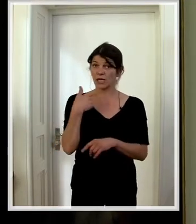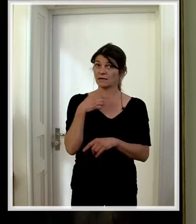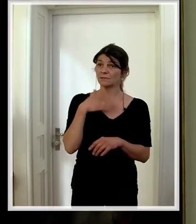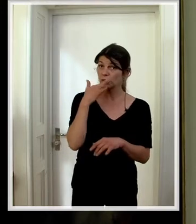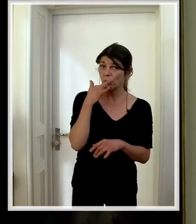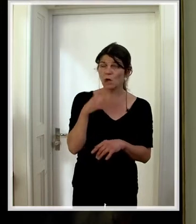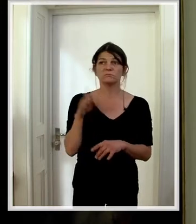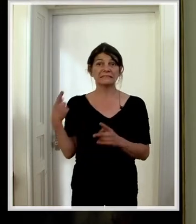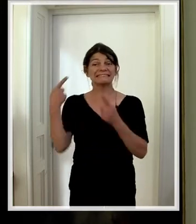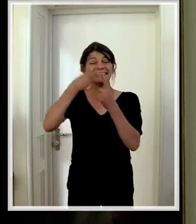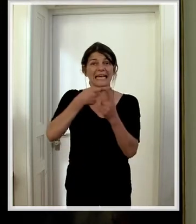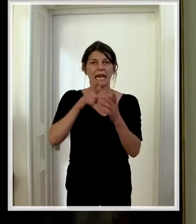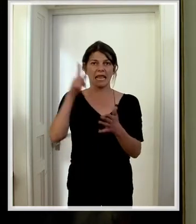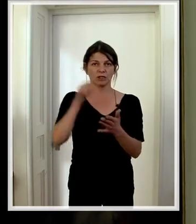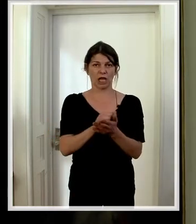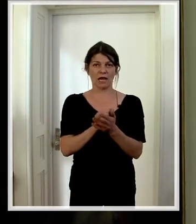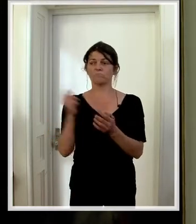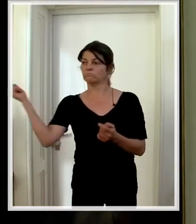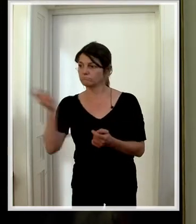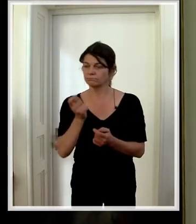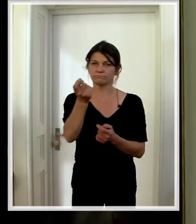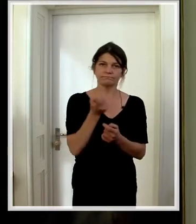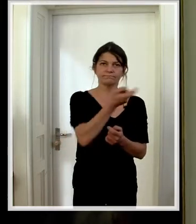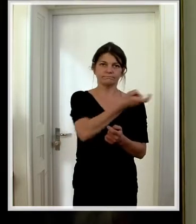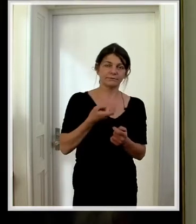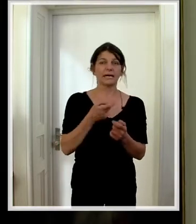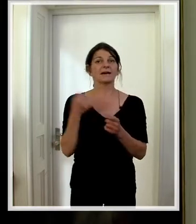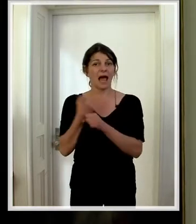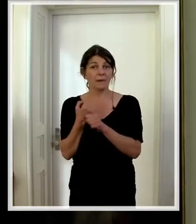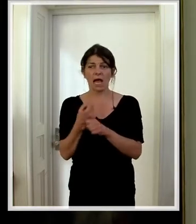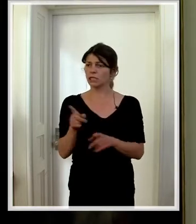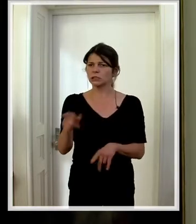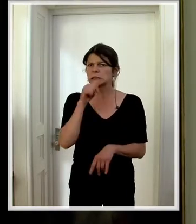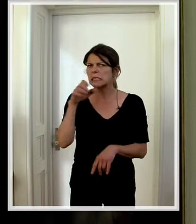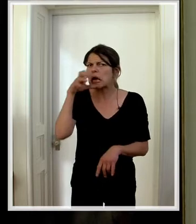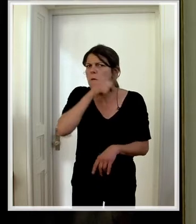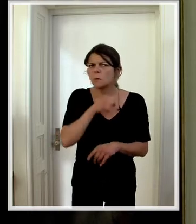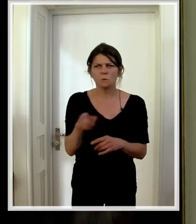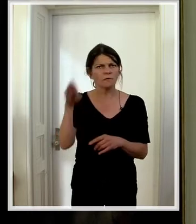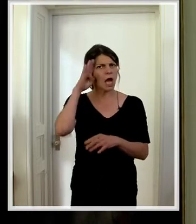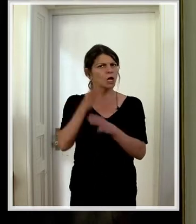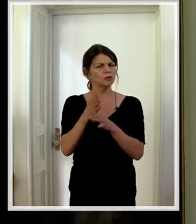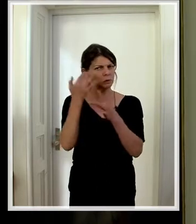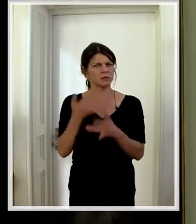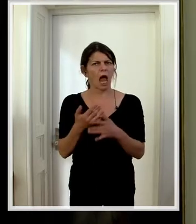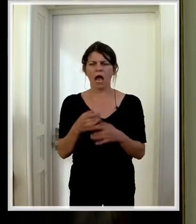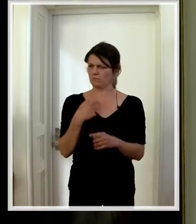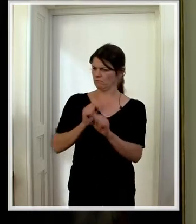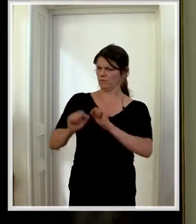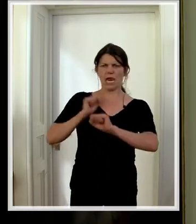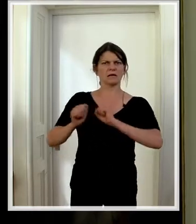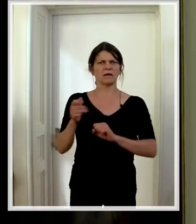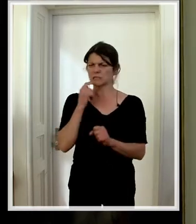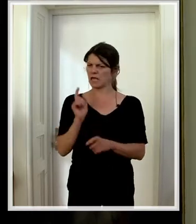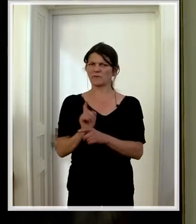im Liechtenstein hat. Er kommt daher geschaffen und ein Pendler ist auch nicht eine anonyme Masse. Und ich möchte mich dagegen verwehren, dass wir so ein bisschen gegen die